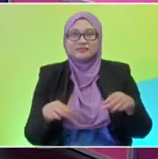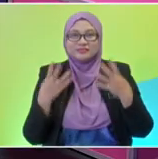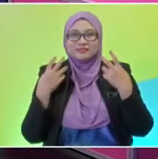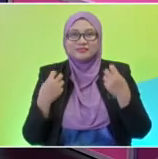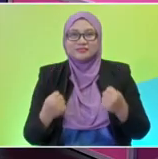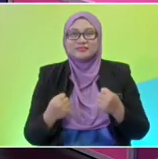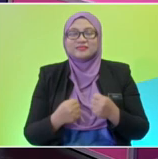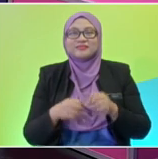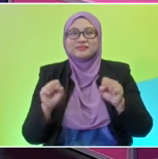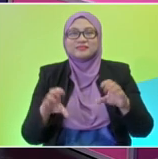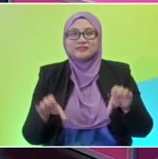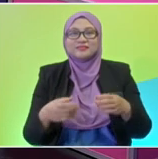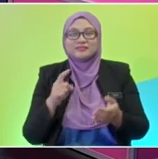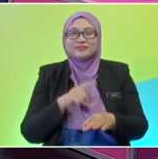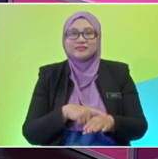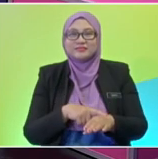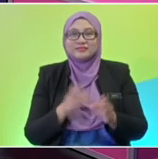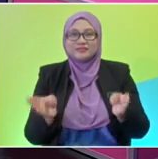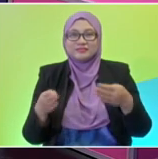tadi pilih tidur